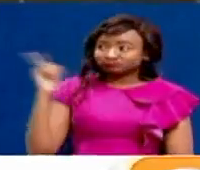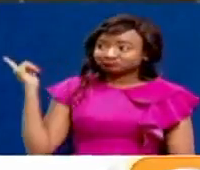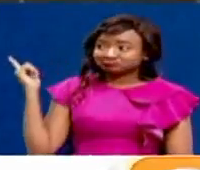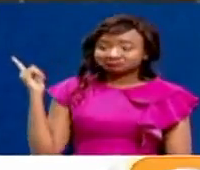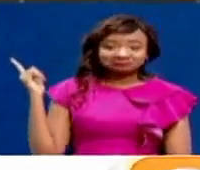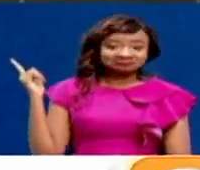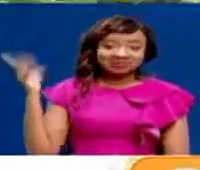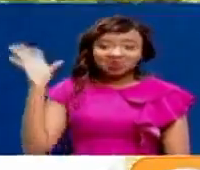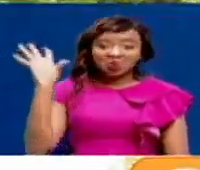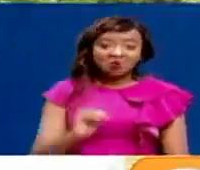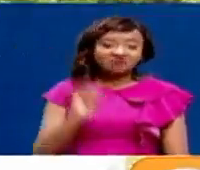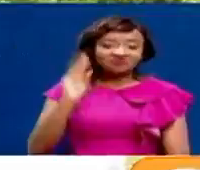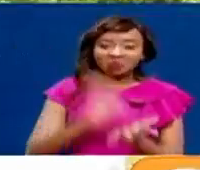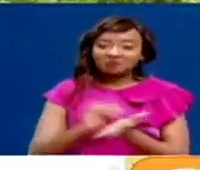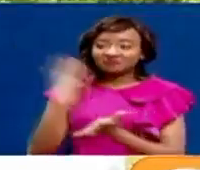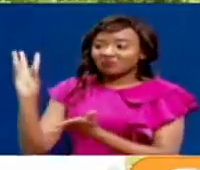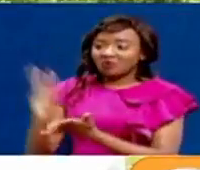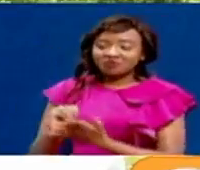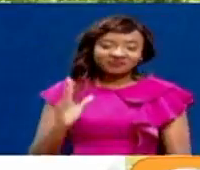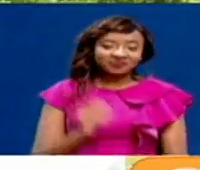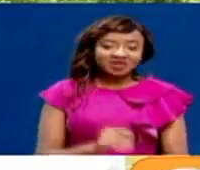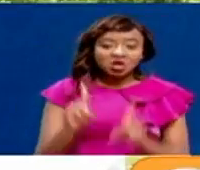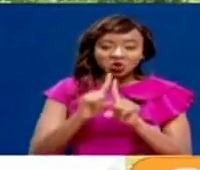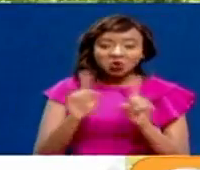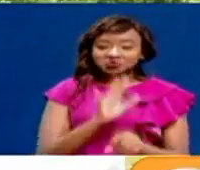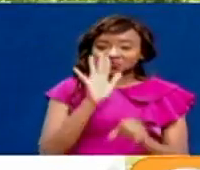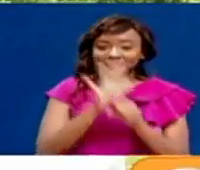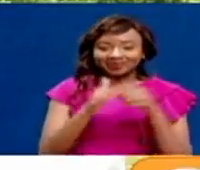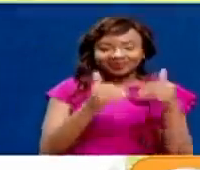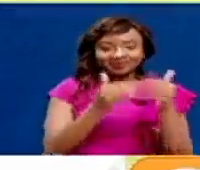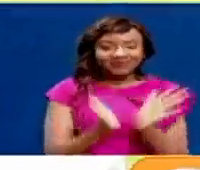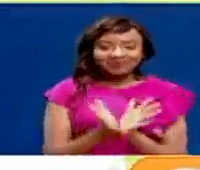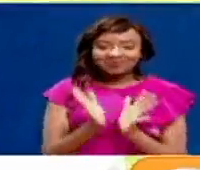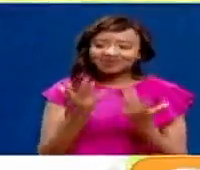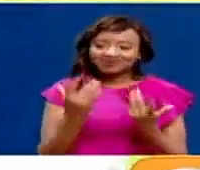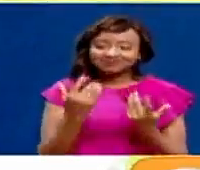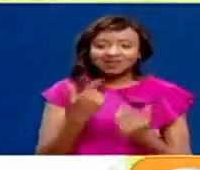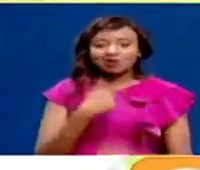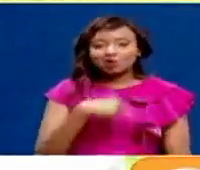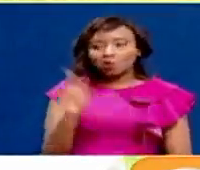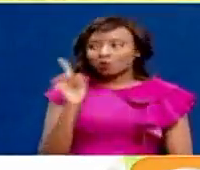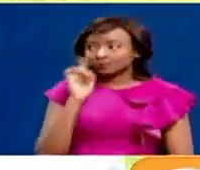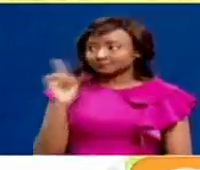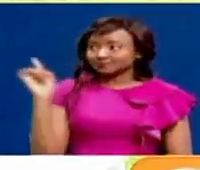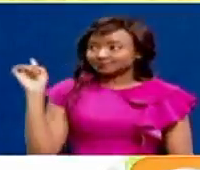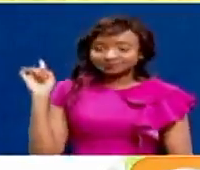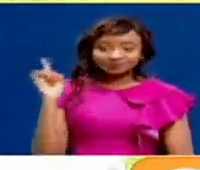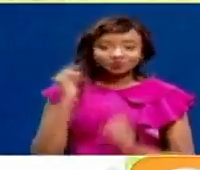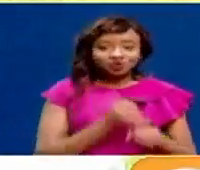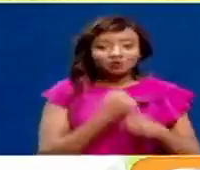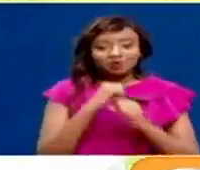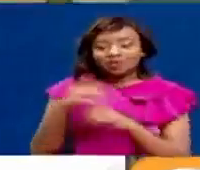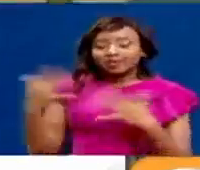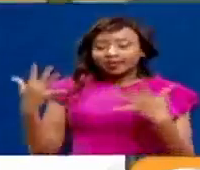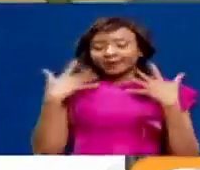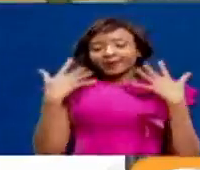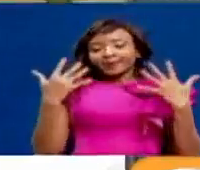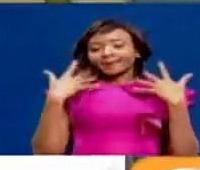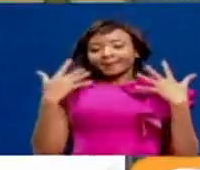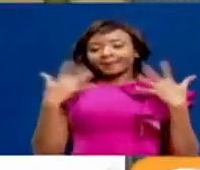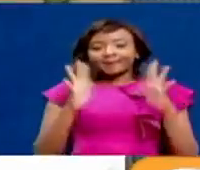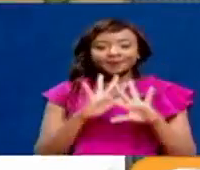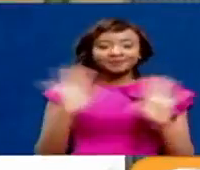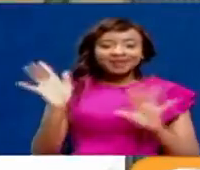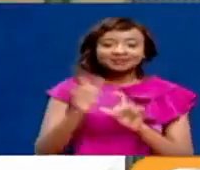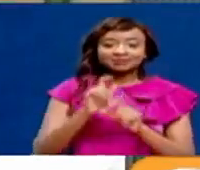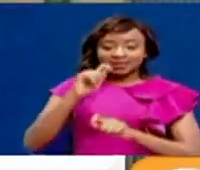zikiwa zimezimwa. Baadhi ya familia zikitumia muda wao leo kufika katika uga wa Uhuru na kupunga hewa. Bendera